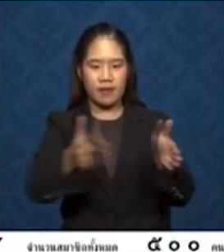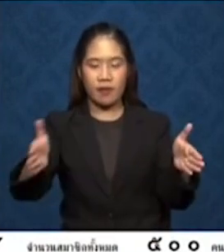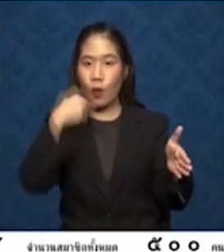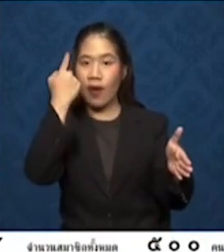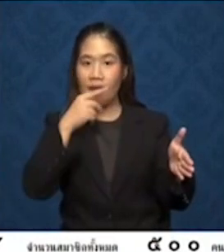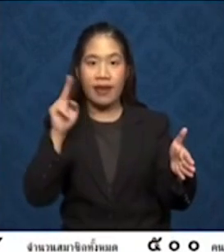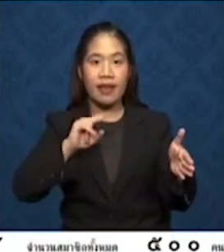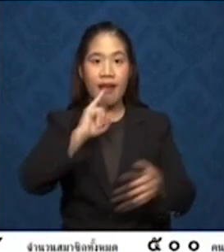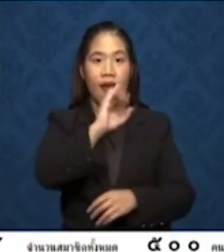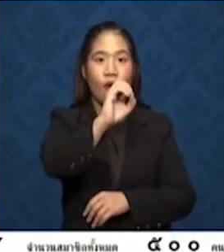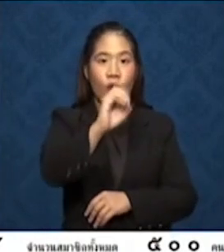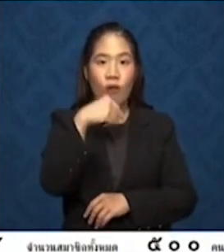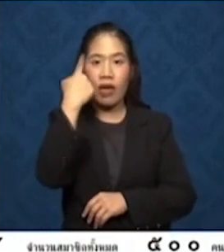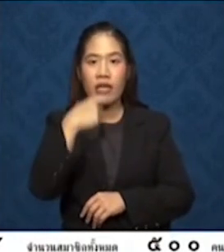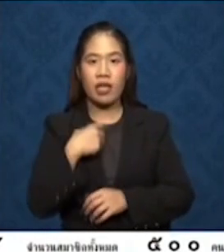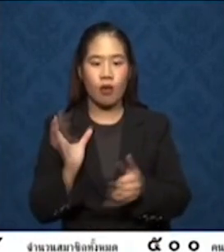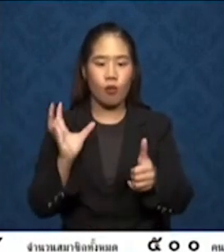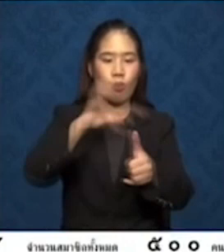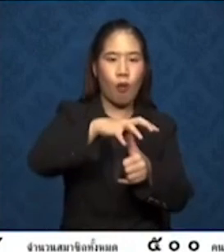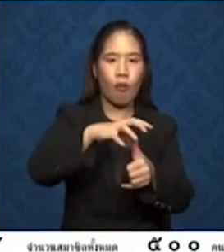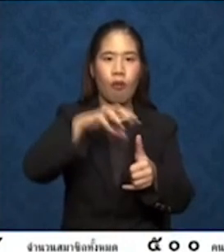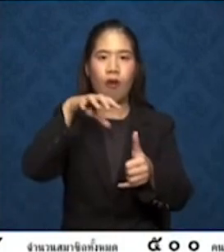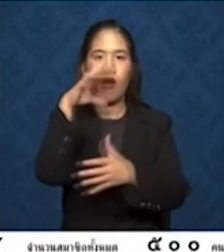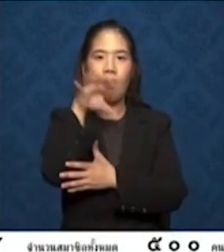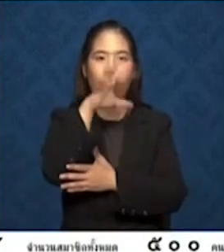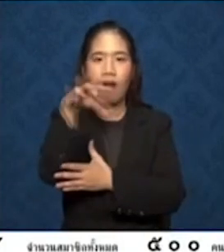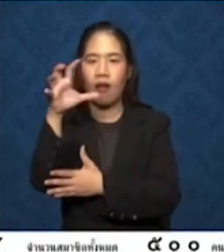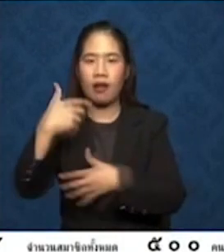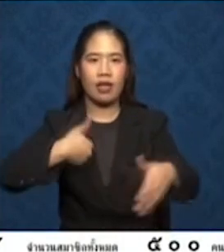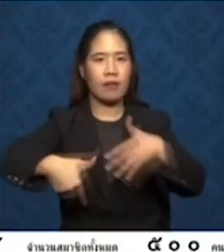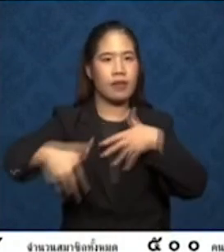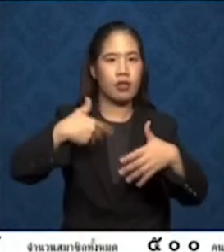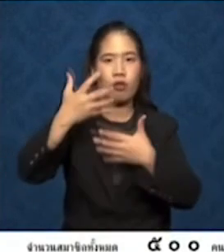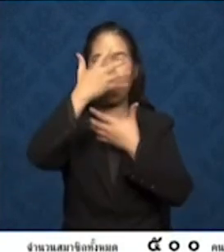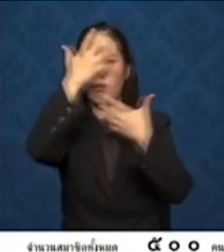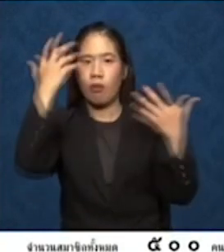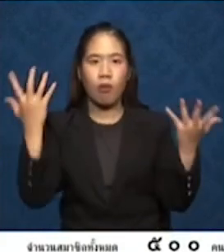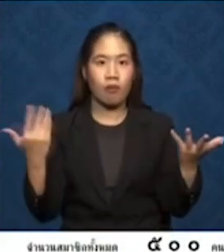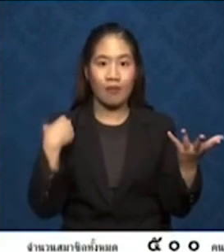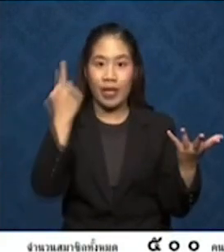ที่พยายามครอบงำนะครับให้คนหน้ามืดตามัวจริงๆแล้วคือใครนะครับ